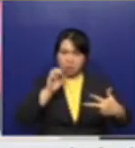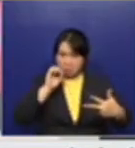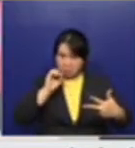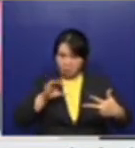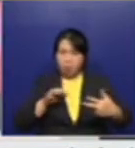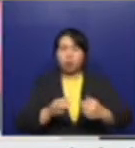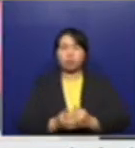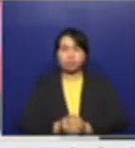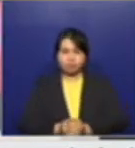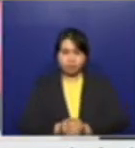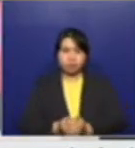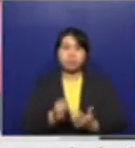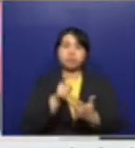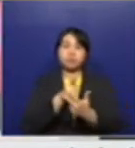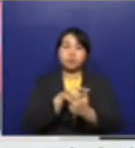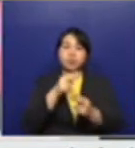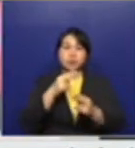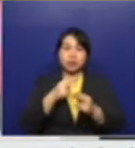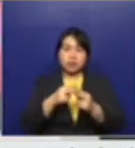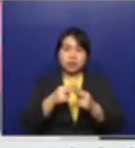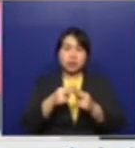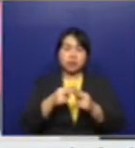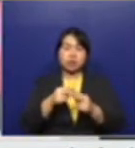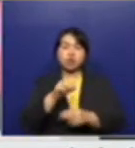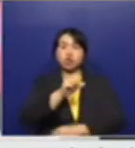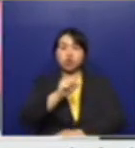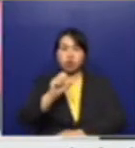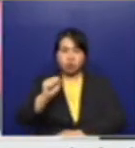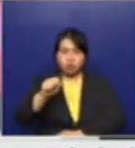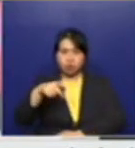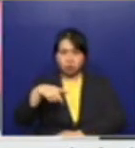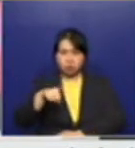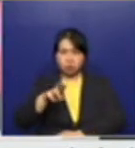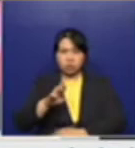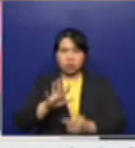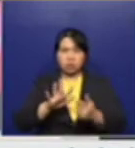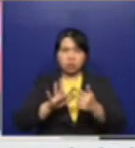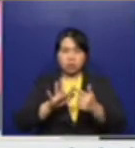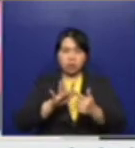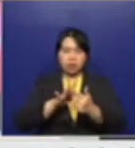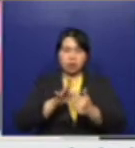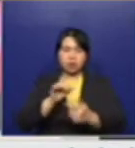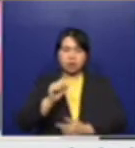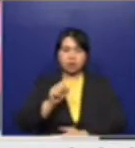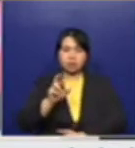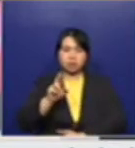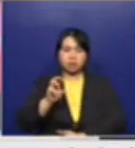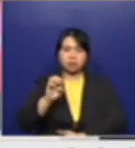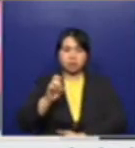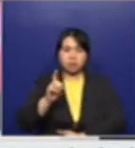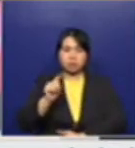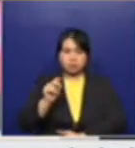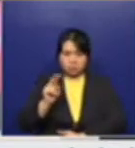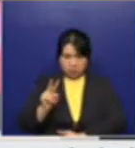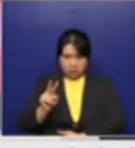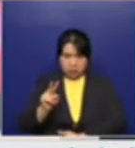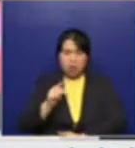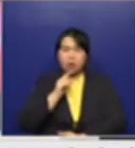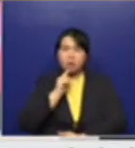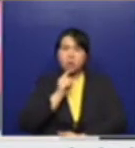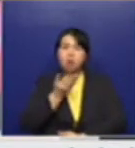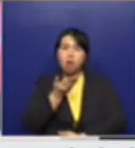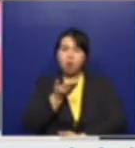านประเสริฐนะครับก็คือเขาให้สภาผู้แทนราษฎรพิจารณามีม